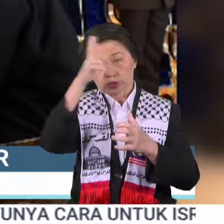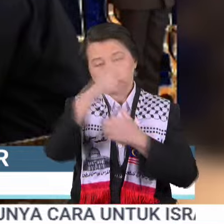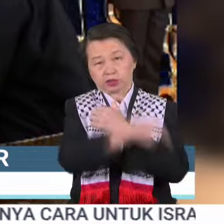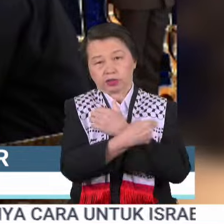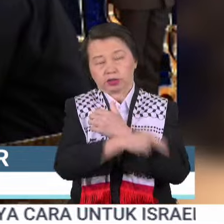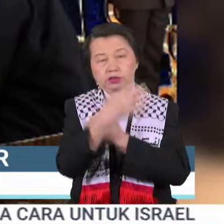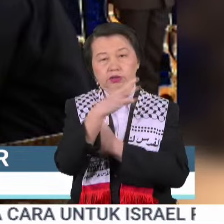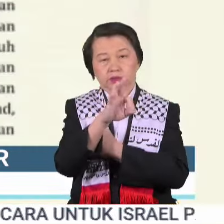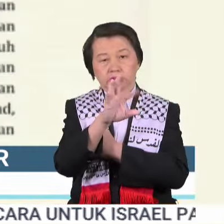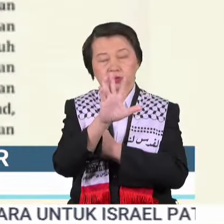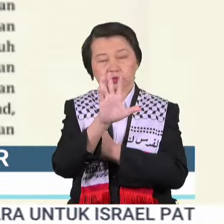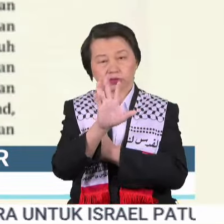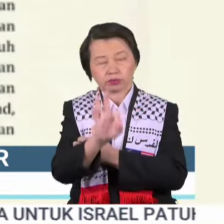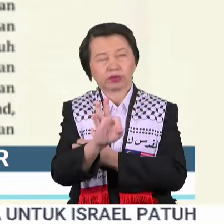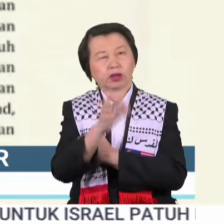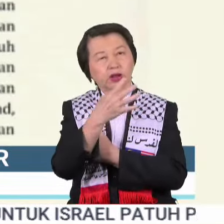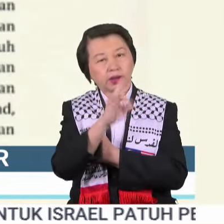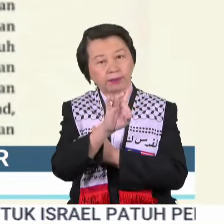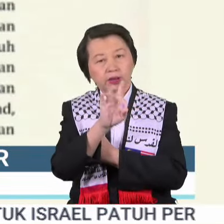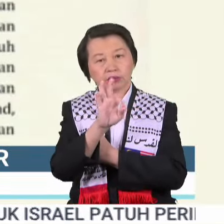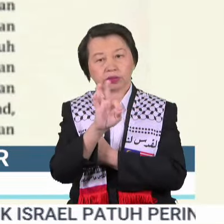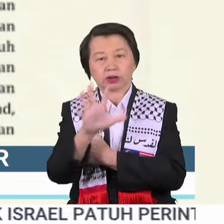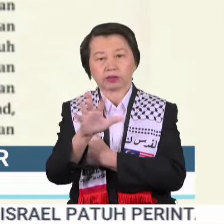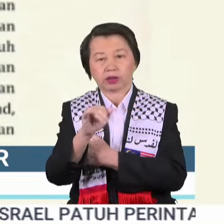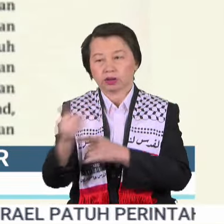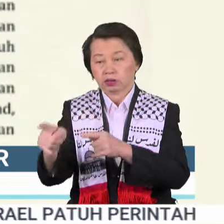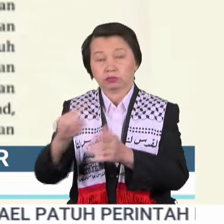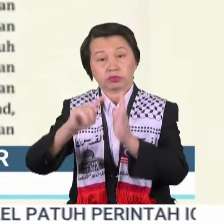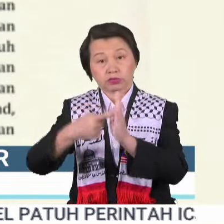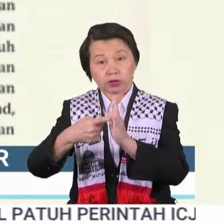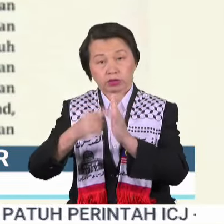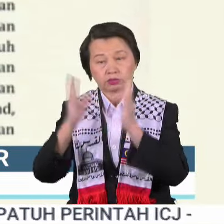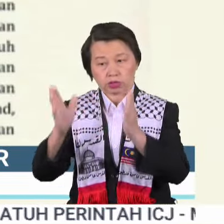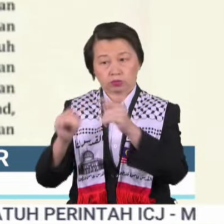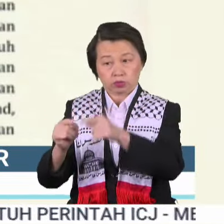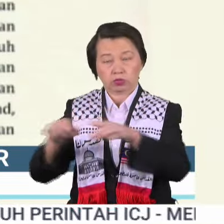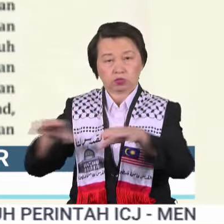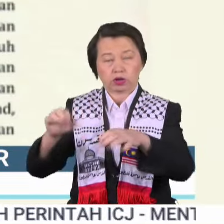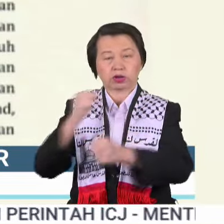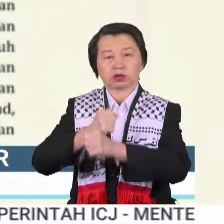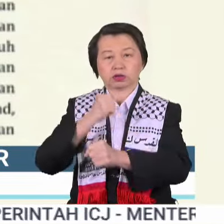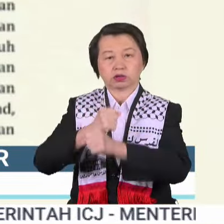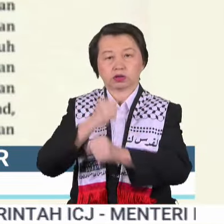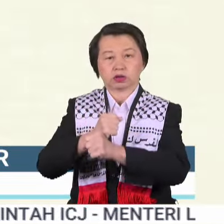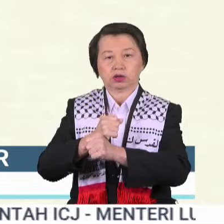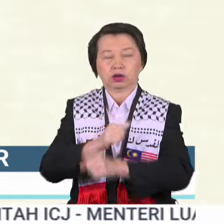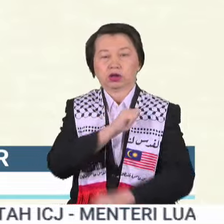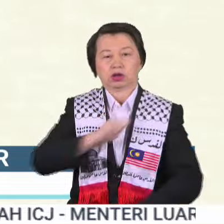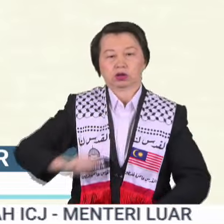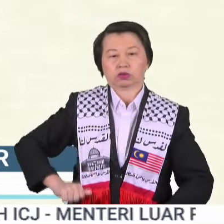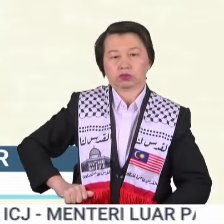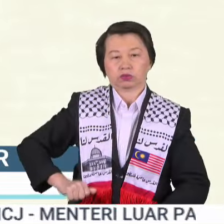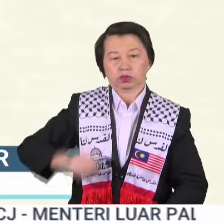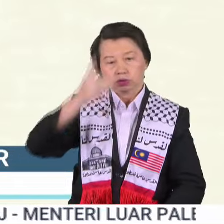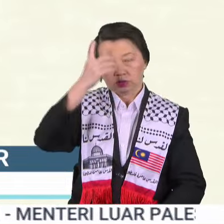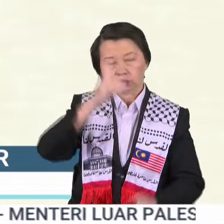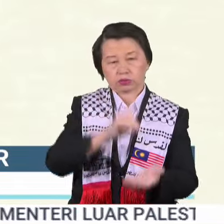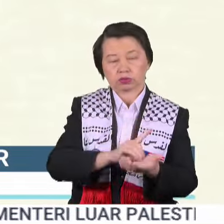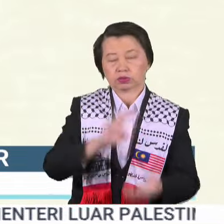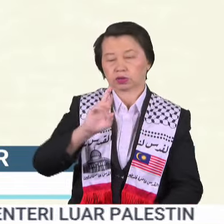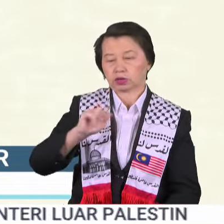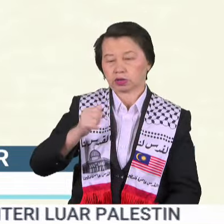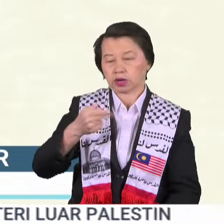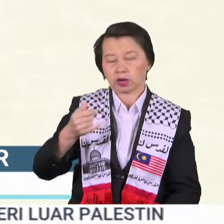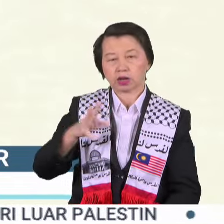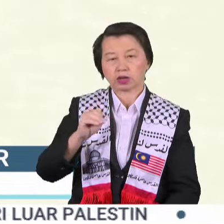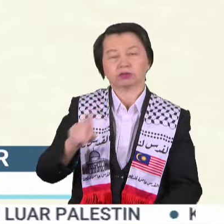1895 pelantikan itu berkuat kuasa sepanjang tempoh Sultan Ibrahim menjalankan kerja-kerja yang di-pertuan agong datuk dr Abdul Rahim dalam